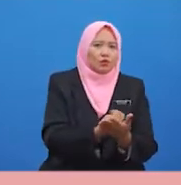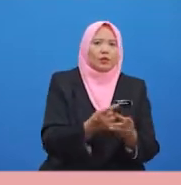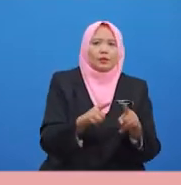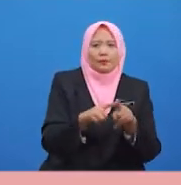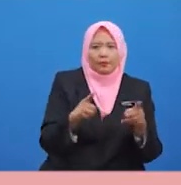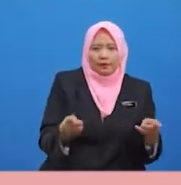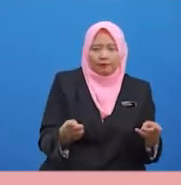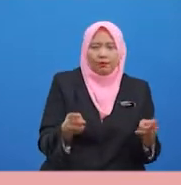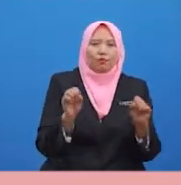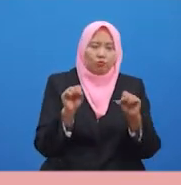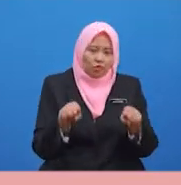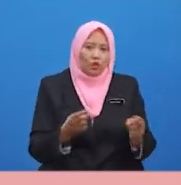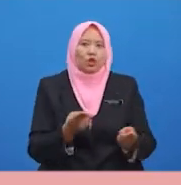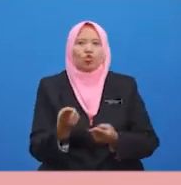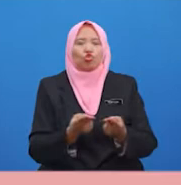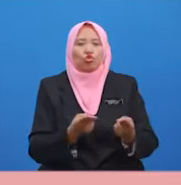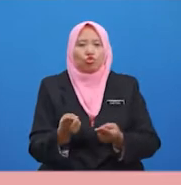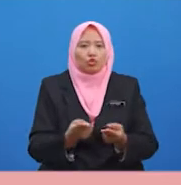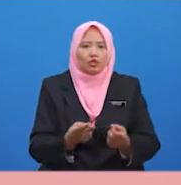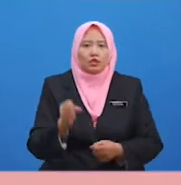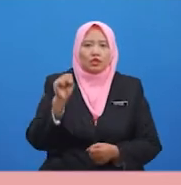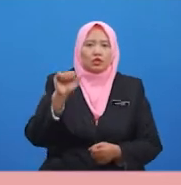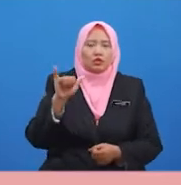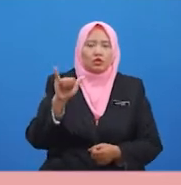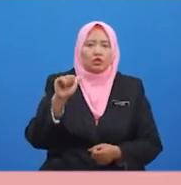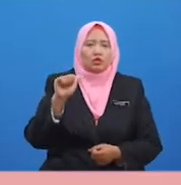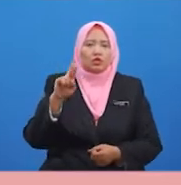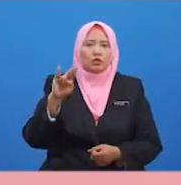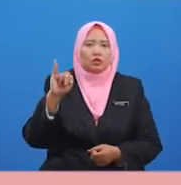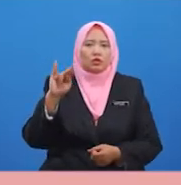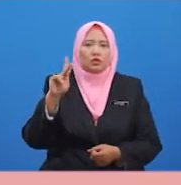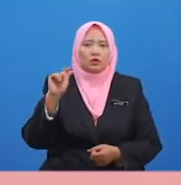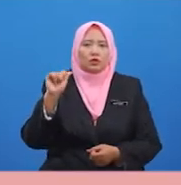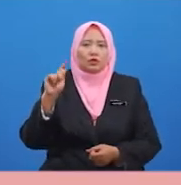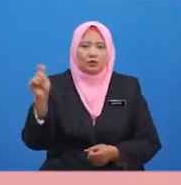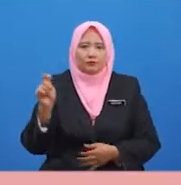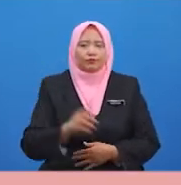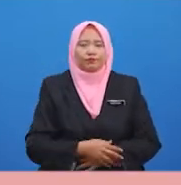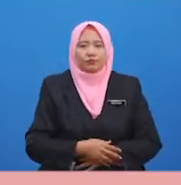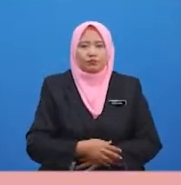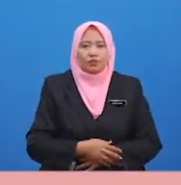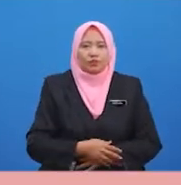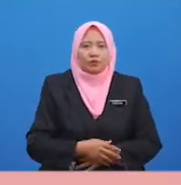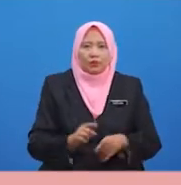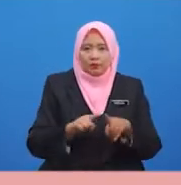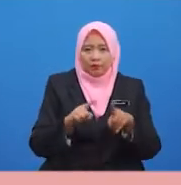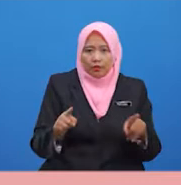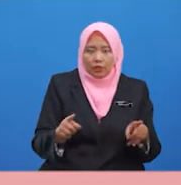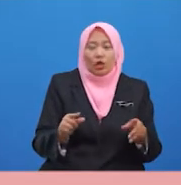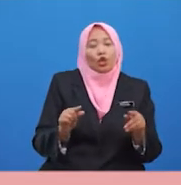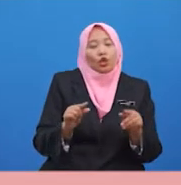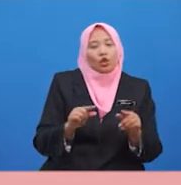kemampuan untuk mengurus dan mengusahakan syarikat untuk memajukan syarikatnya.